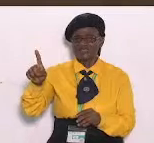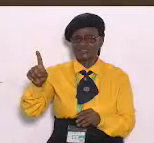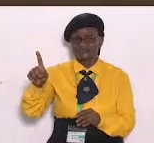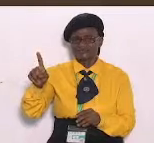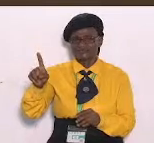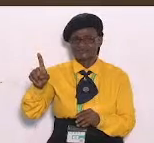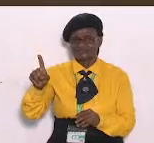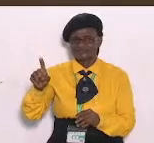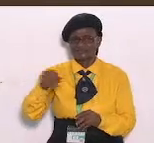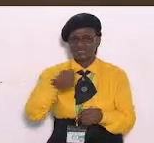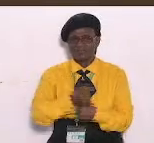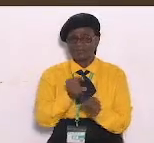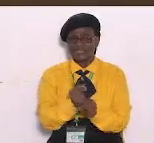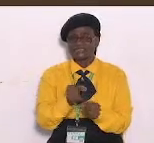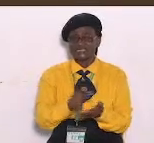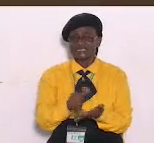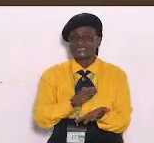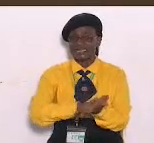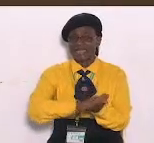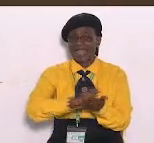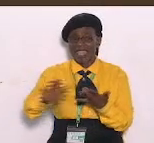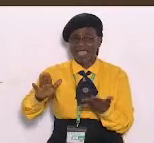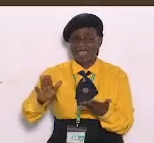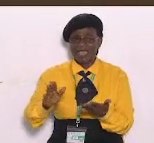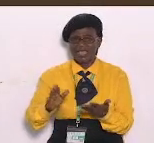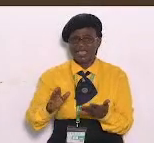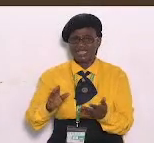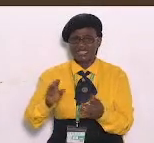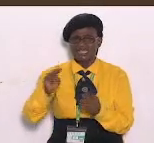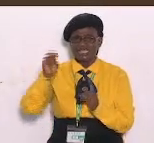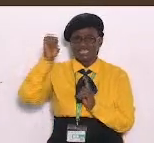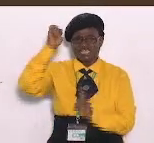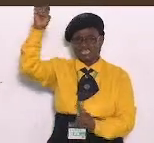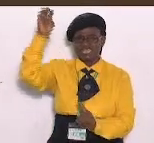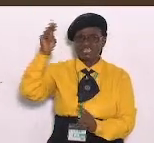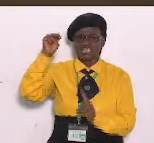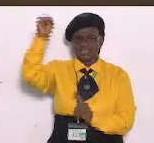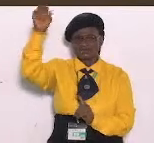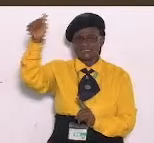verset 11 l' clarifié pour